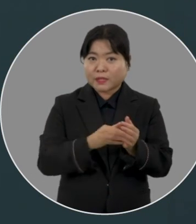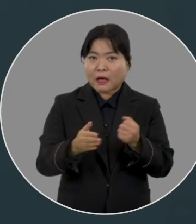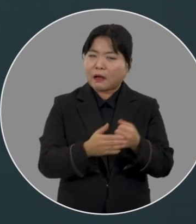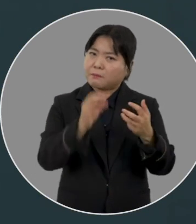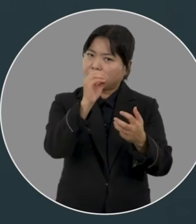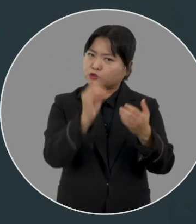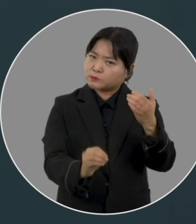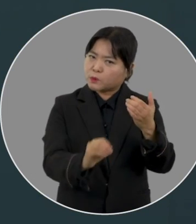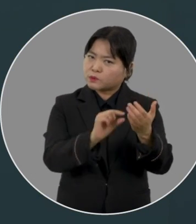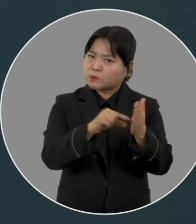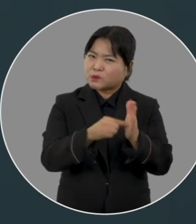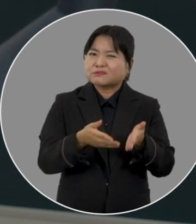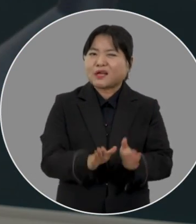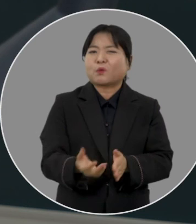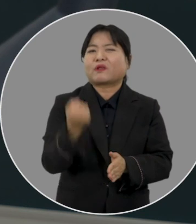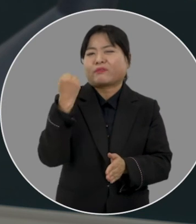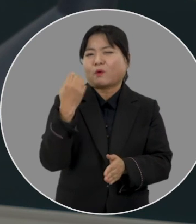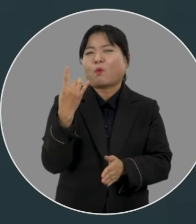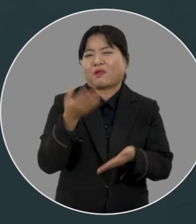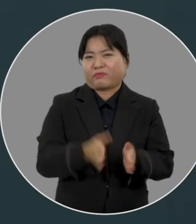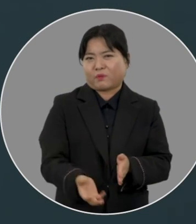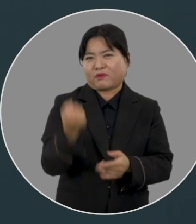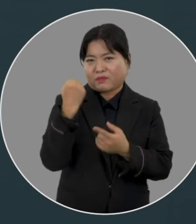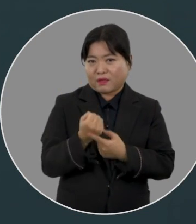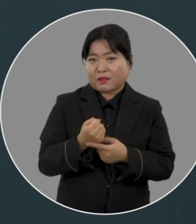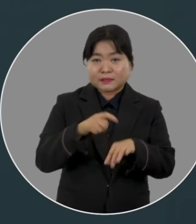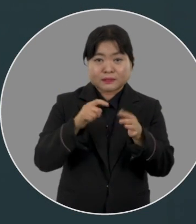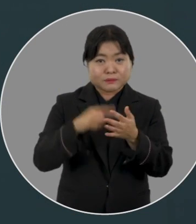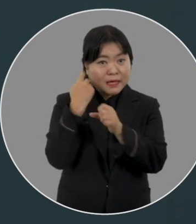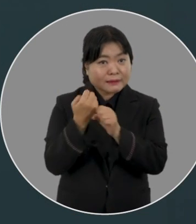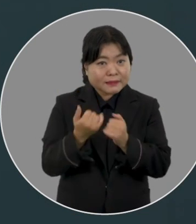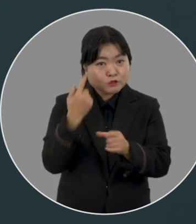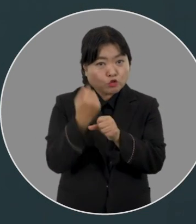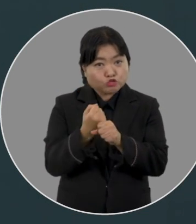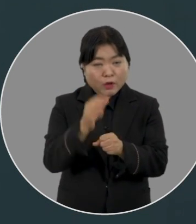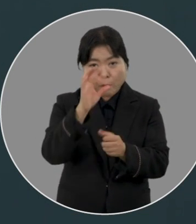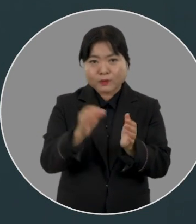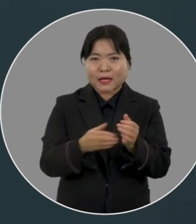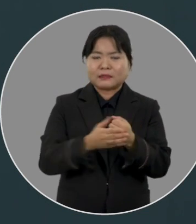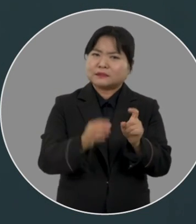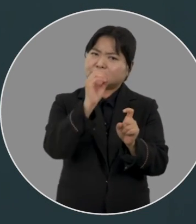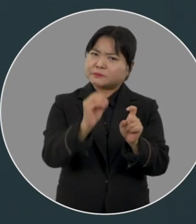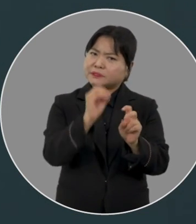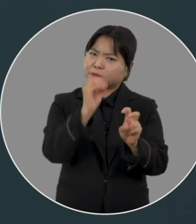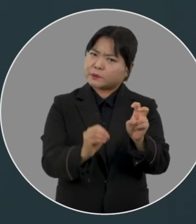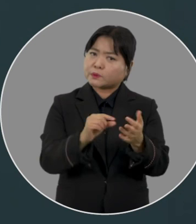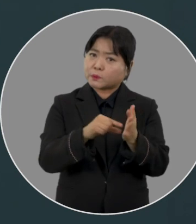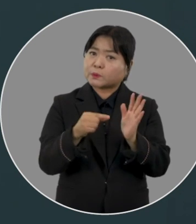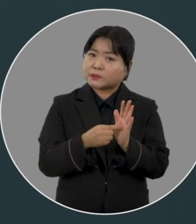8, 90%는 타고난대요. 그런데 심리학자들이 연구해 보니까